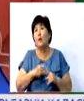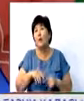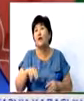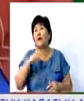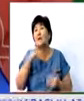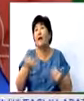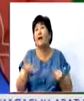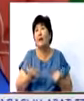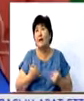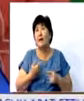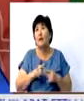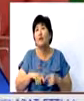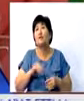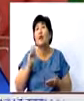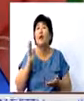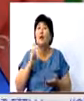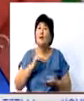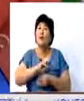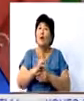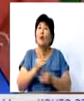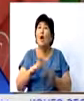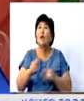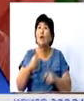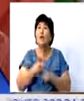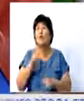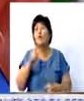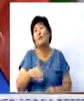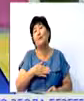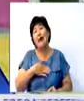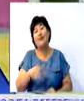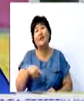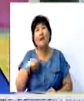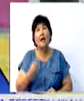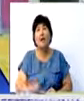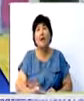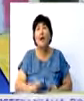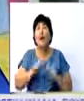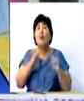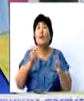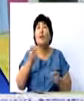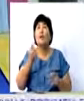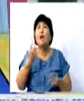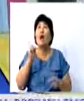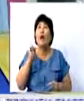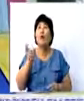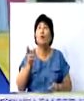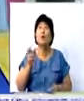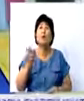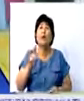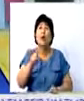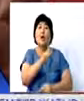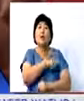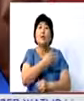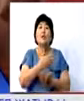елеп, осылай бізге қошемет көрсетіп жатқан аудан әкімімізге мыңда бір алғысымызды айтамыз. Марапат иелерінің тағы бірі Ақбота Бектаева. Ақбота